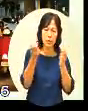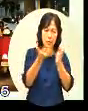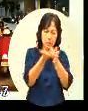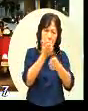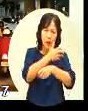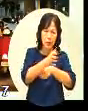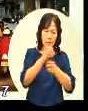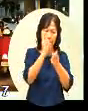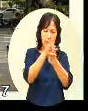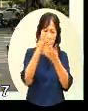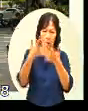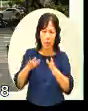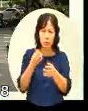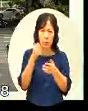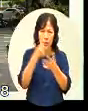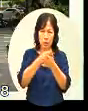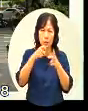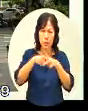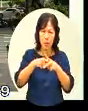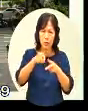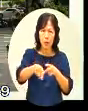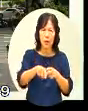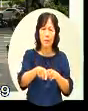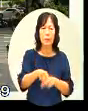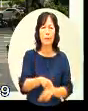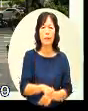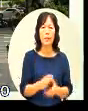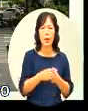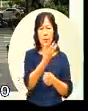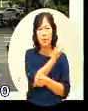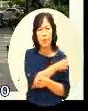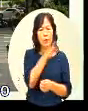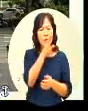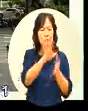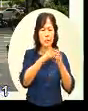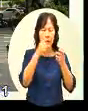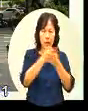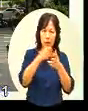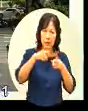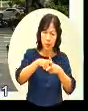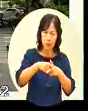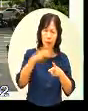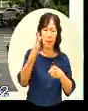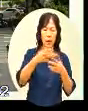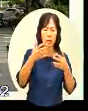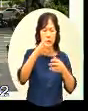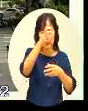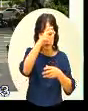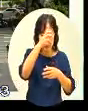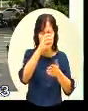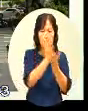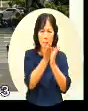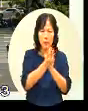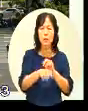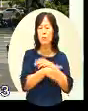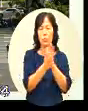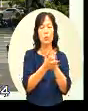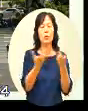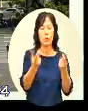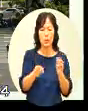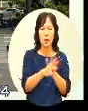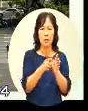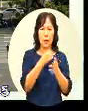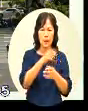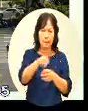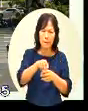那么多的，请像上一张，那么多的不管是义交也好，或者交通大队，我想 前镇这边的